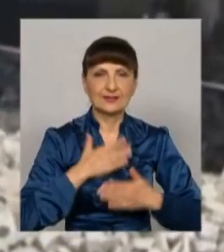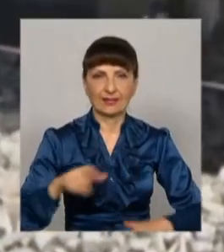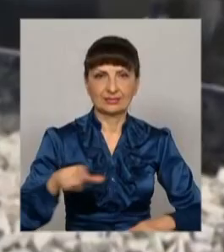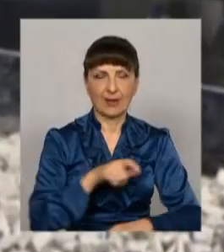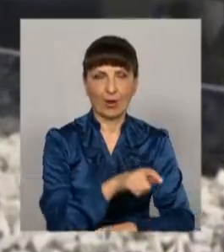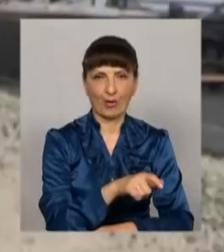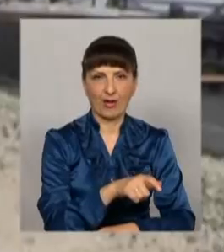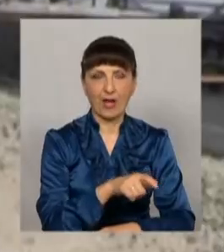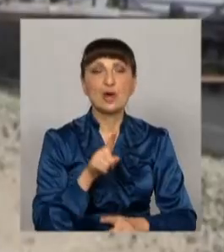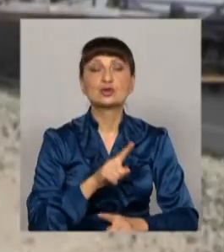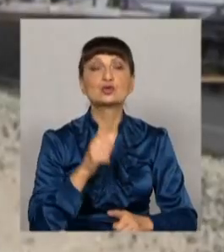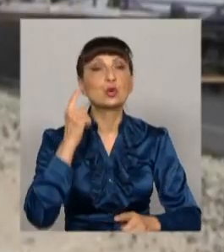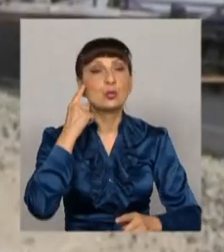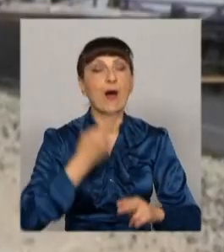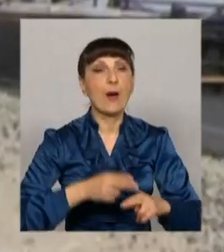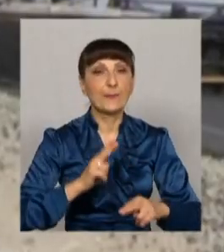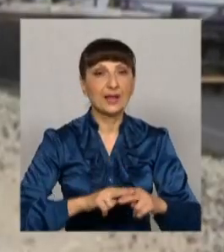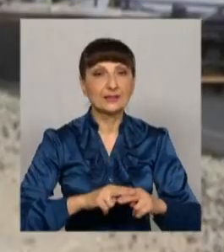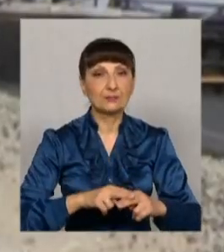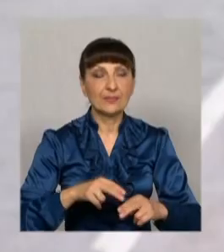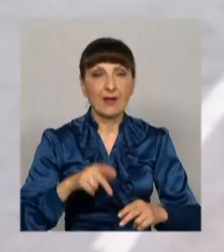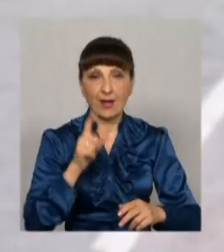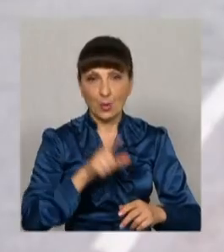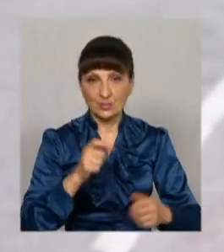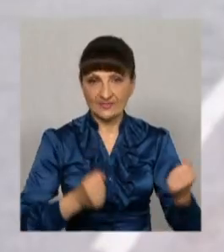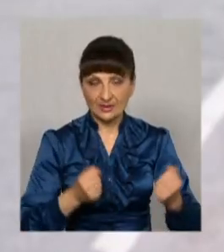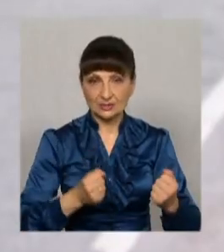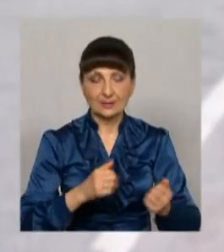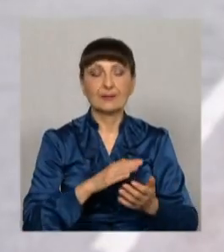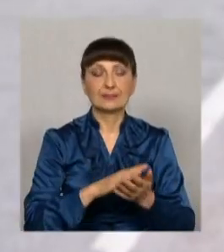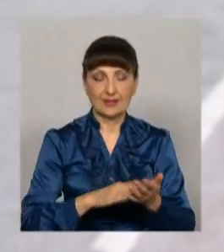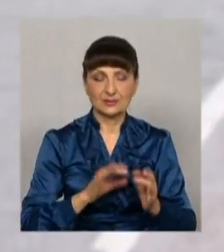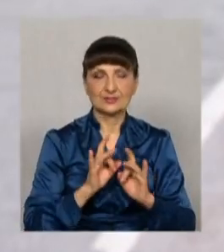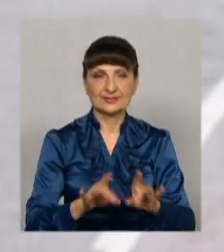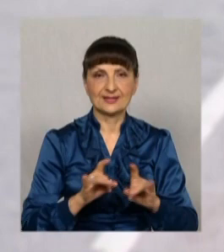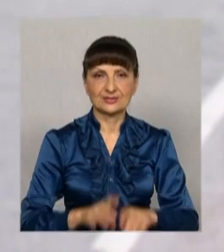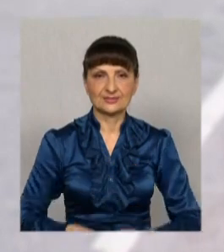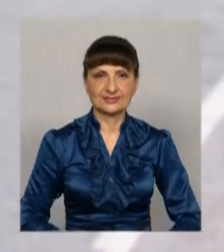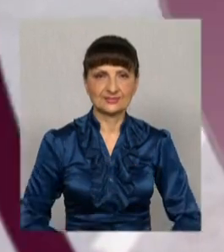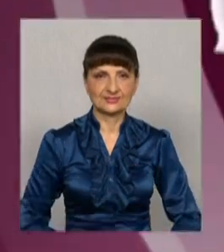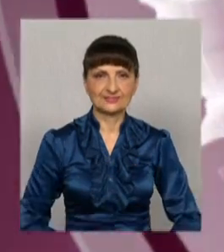дорогами. О том, что думают об этом отечественные автолюбители, расскажу я, Мира Жанова.